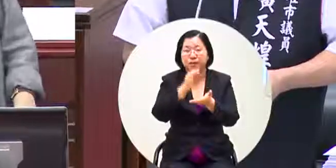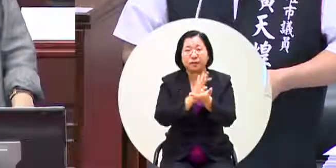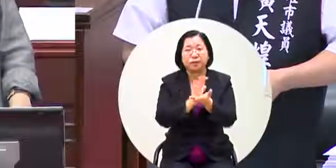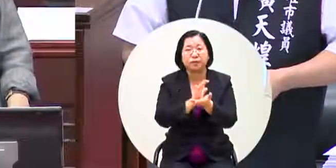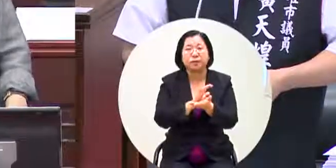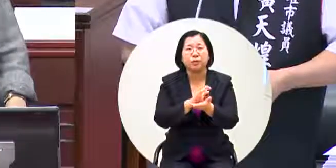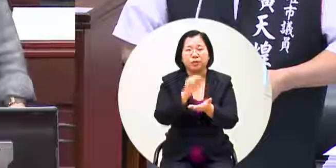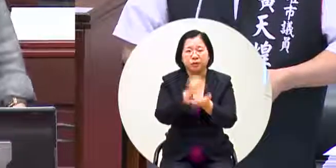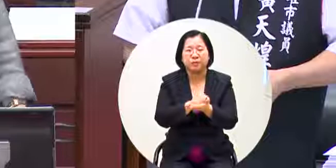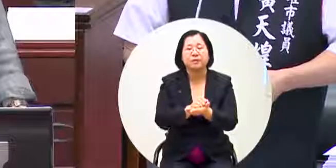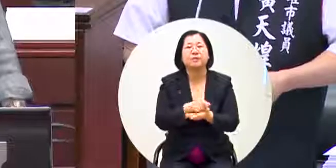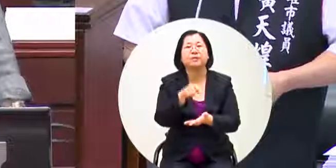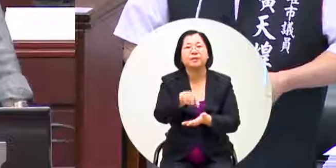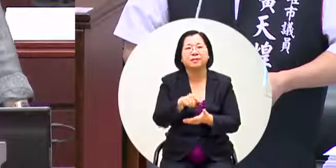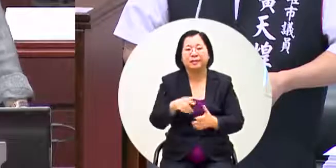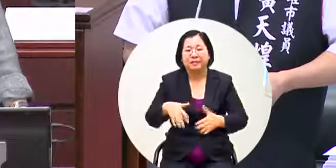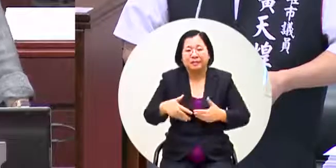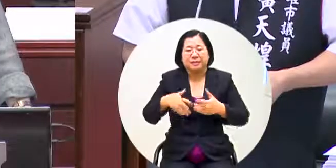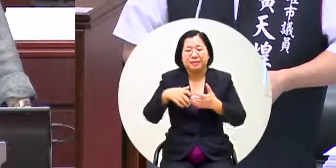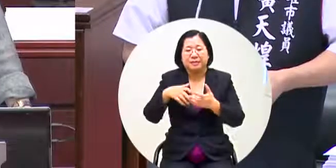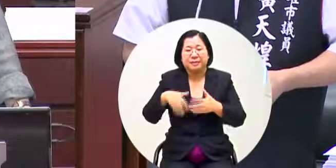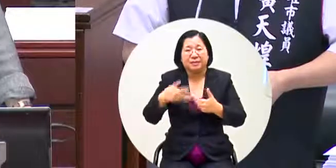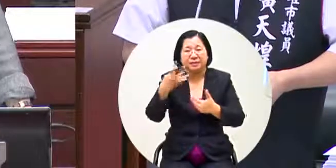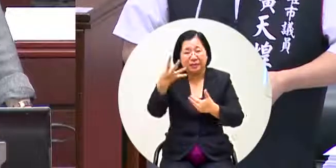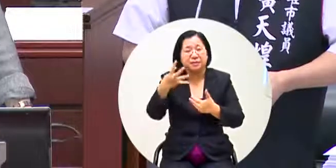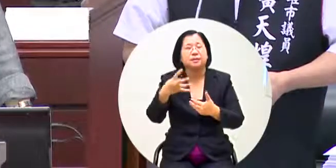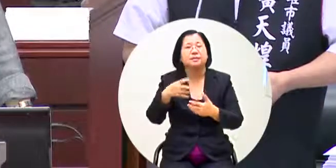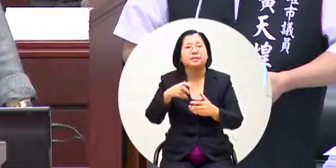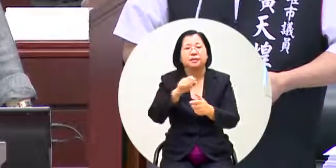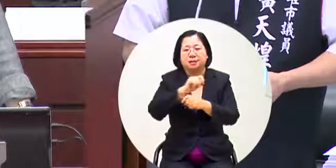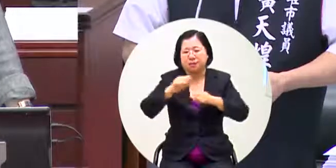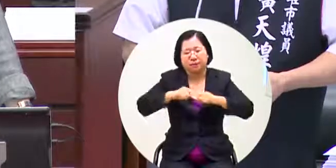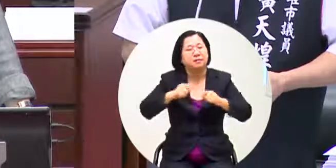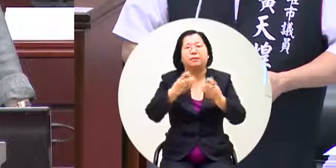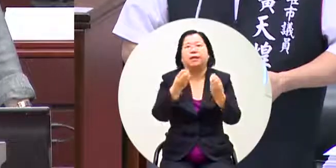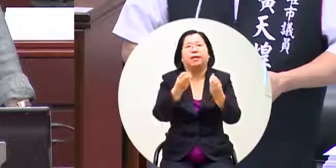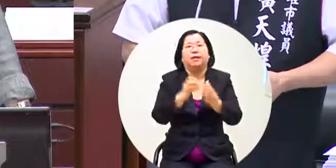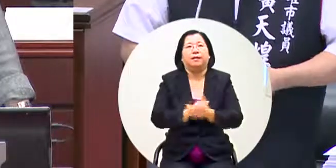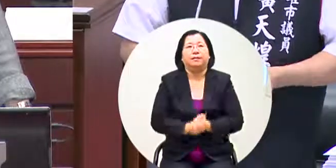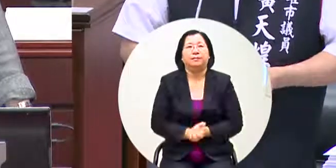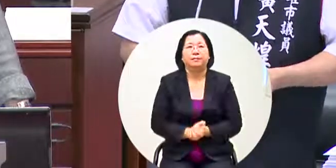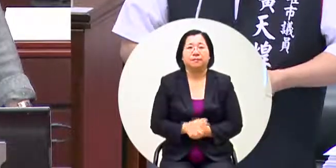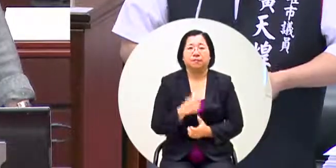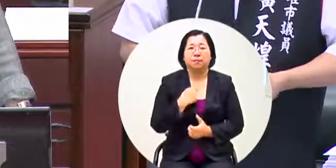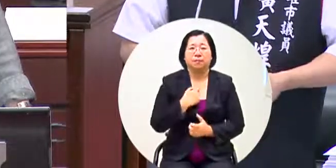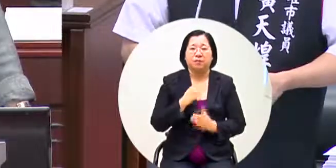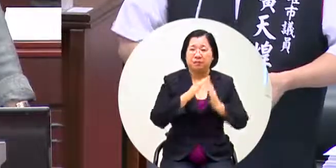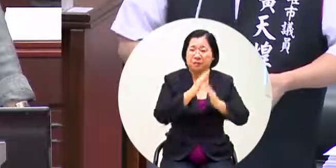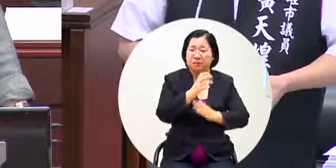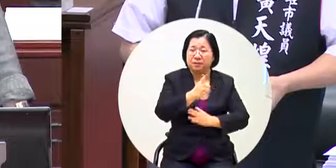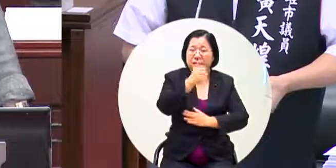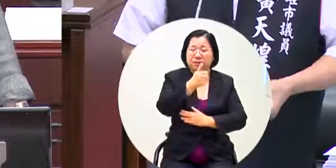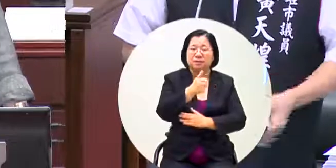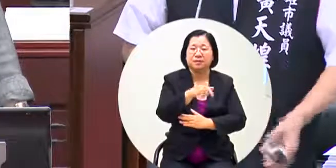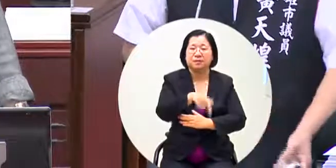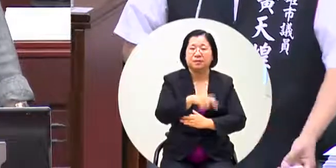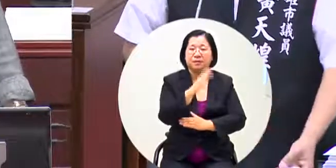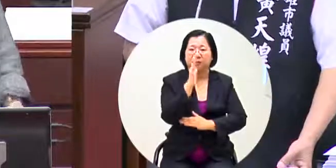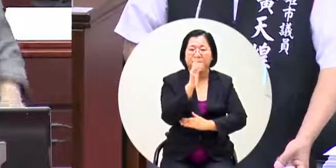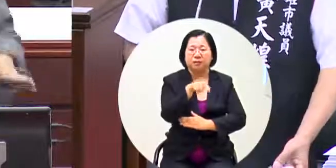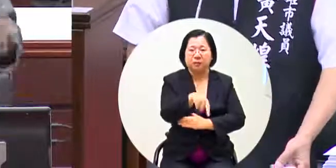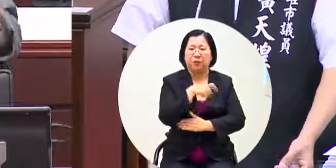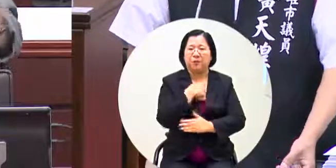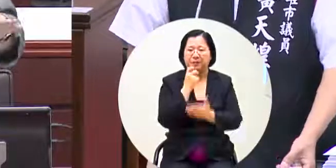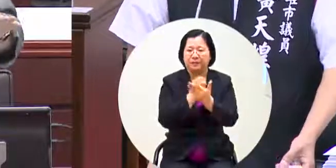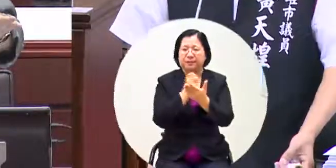个计划啦吼。啊，徛伫高雄市政府的立场，咱一定是严格把关。如果会当